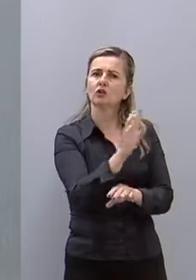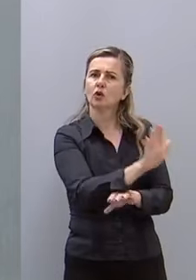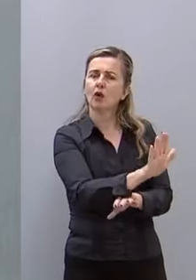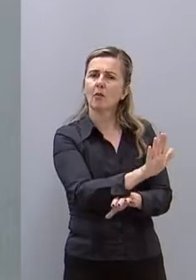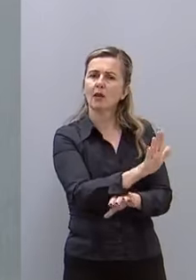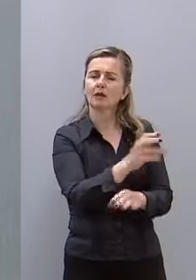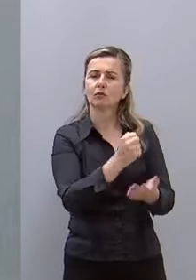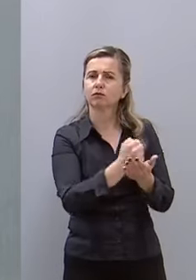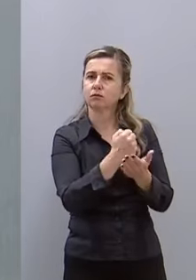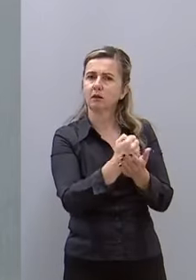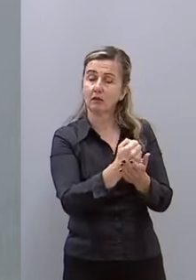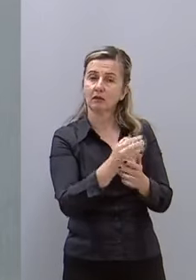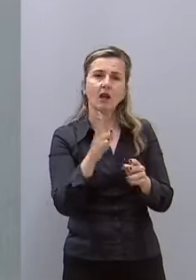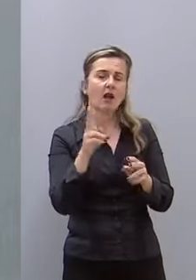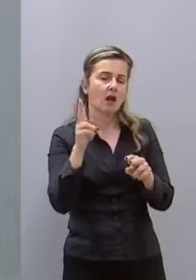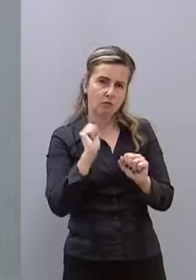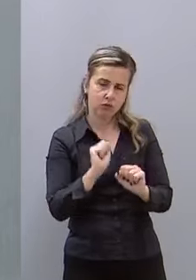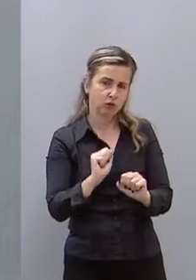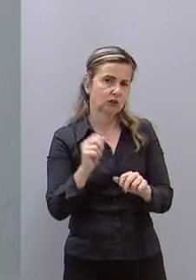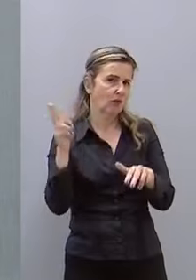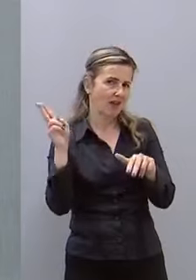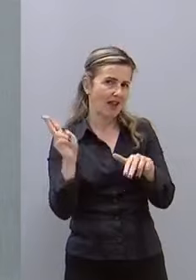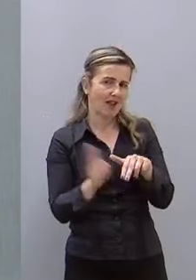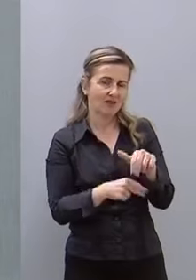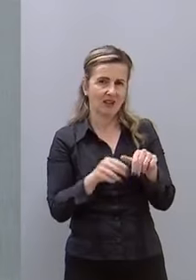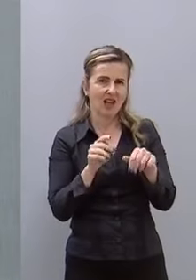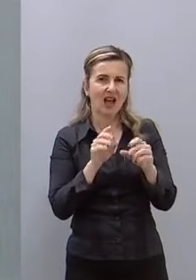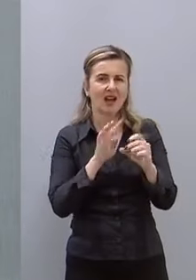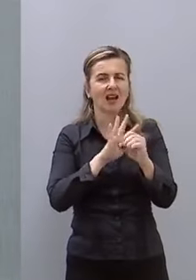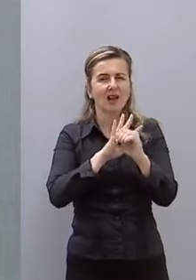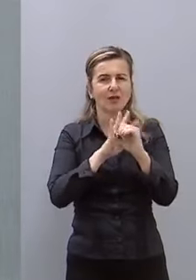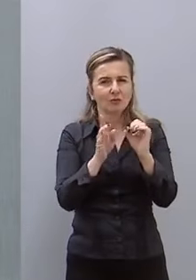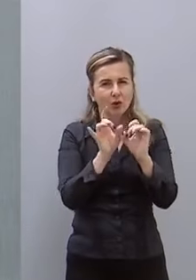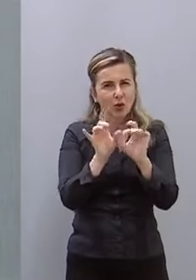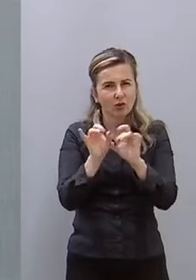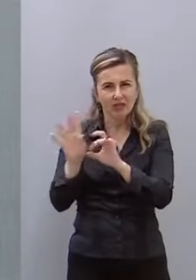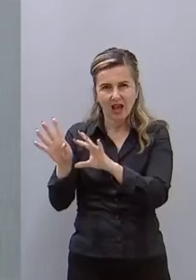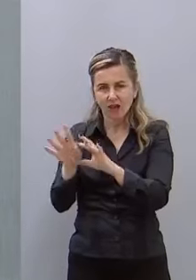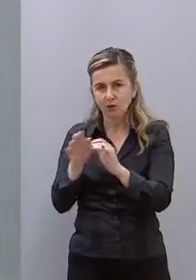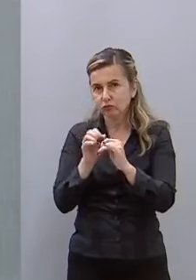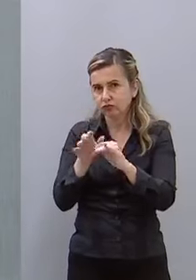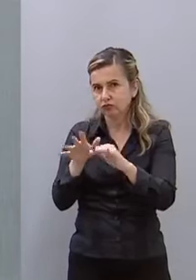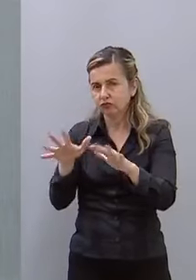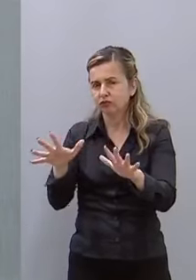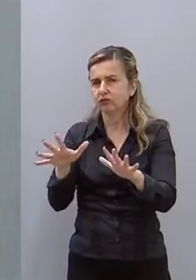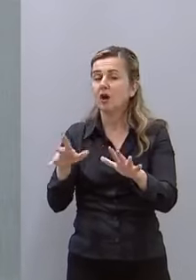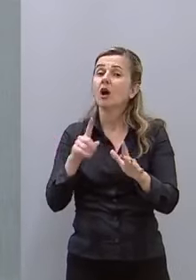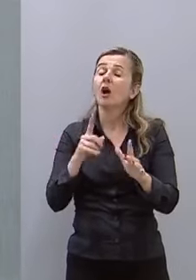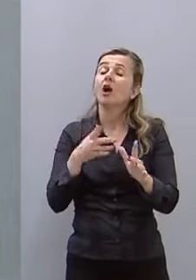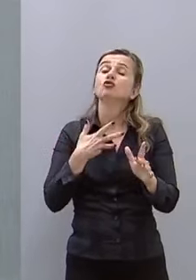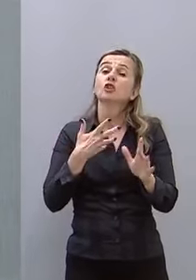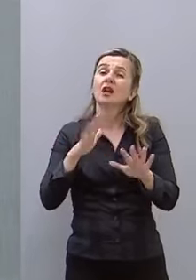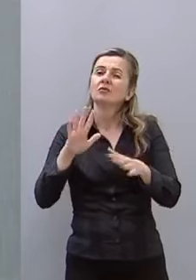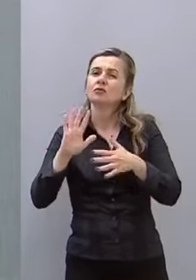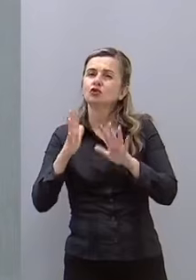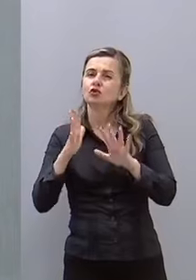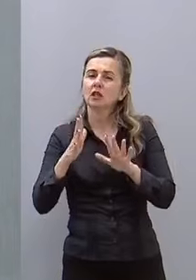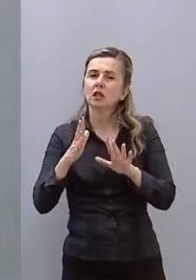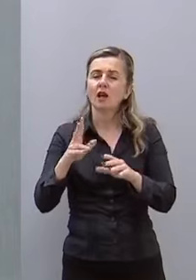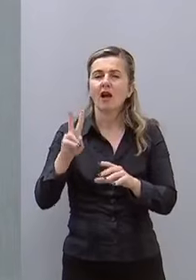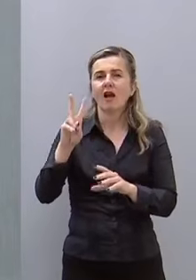consentono di evitare il diffondersi del contagio oltre a questo ci sono altri circa una ventina di